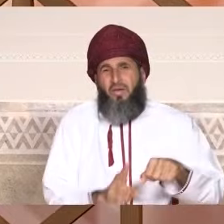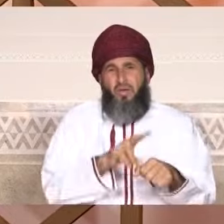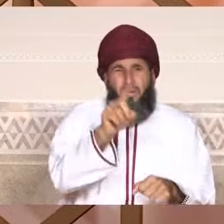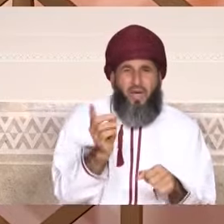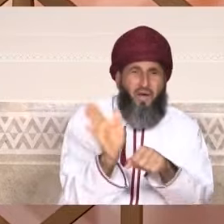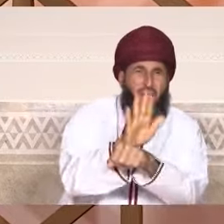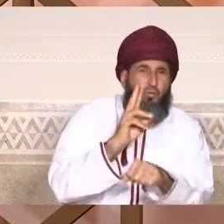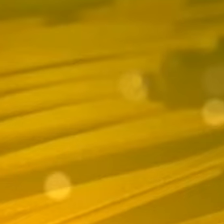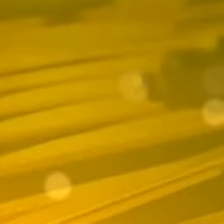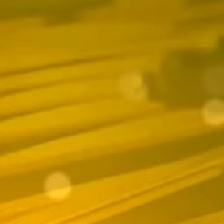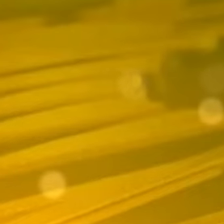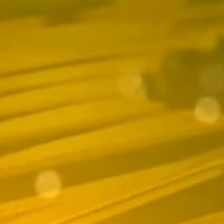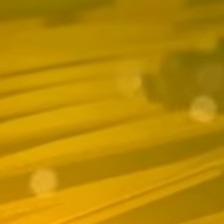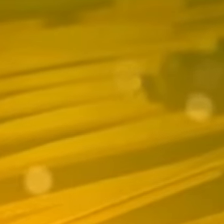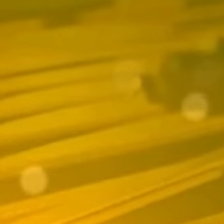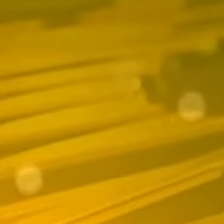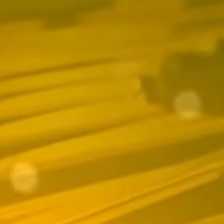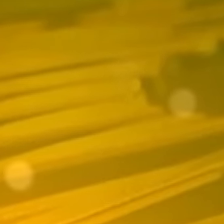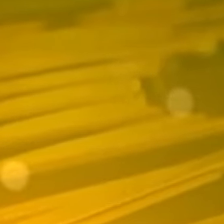تفضل أخ محمد.